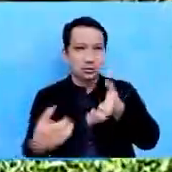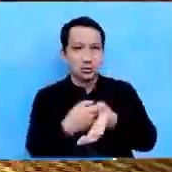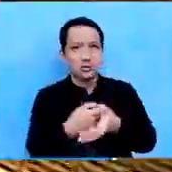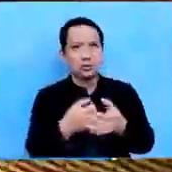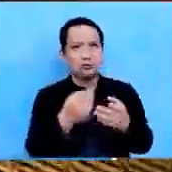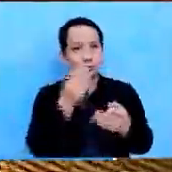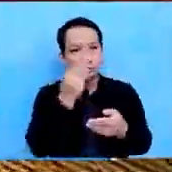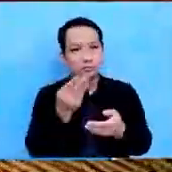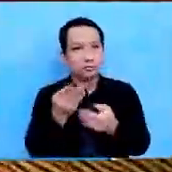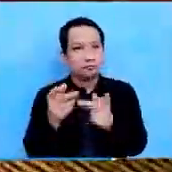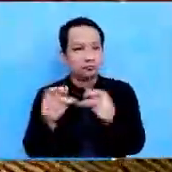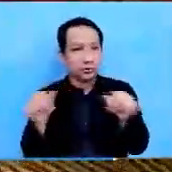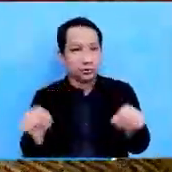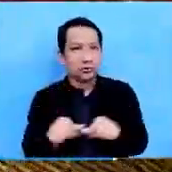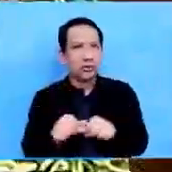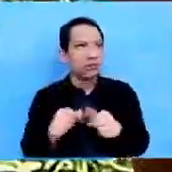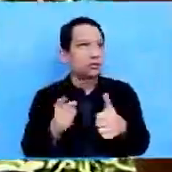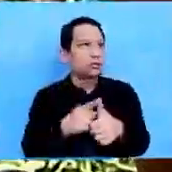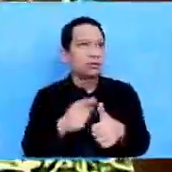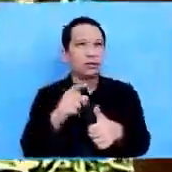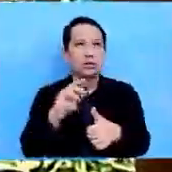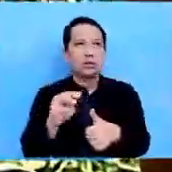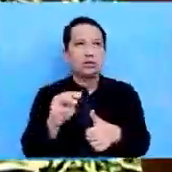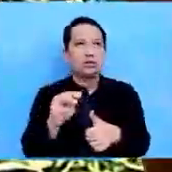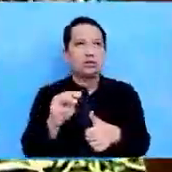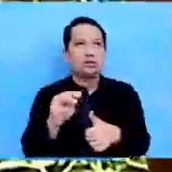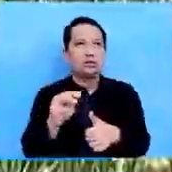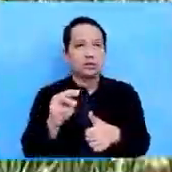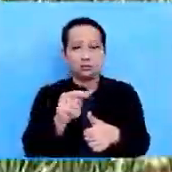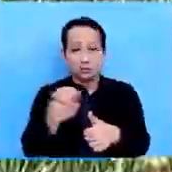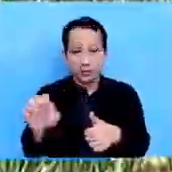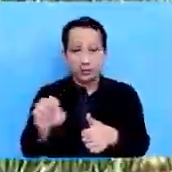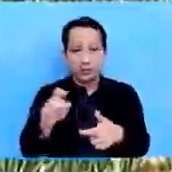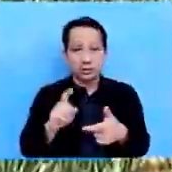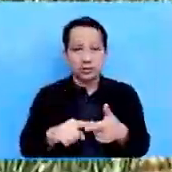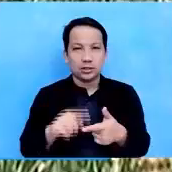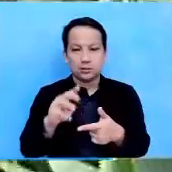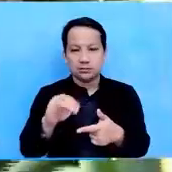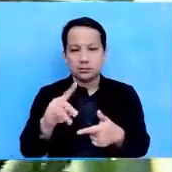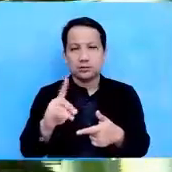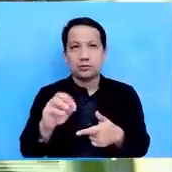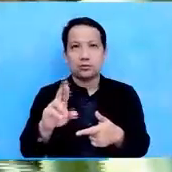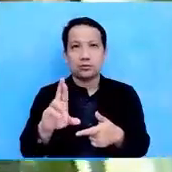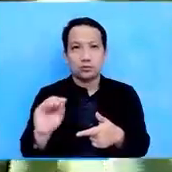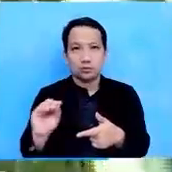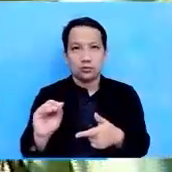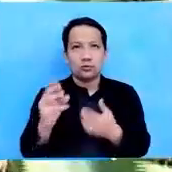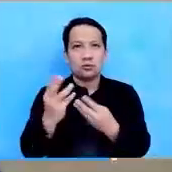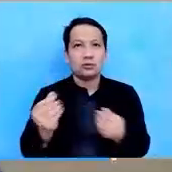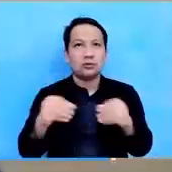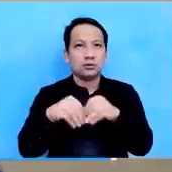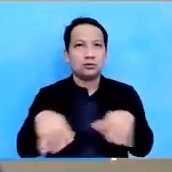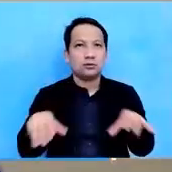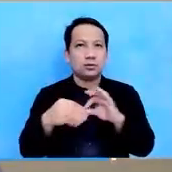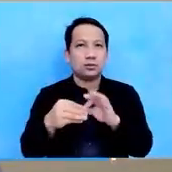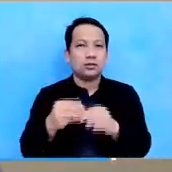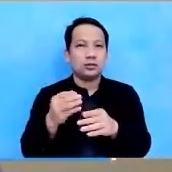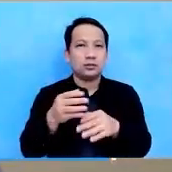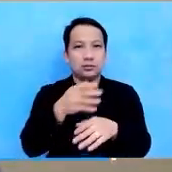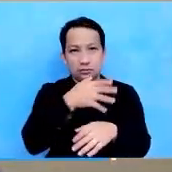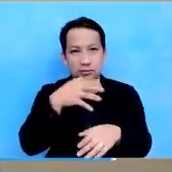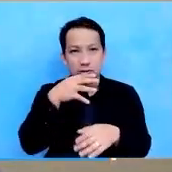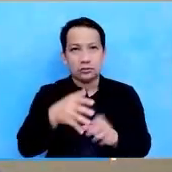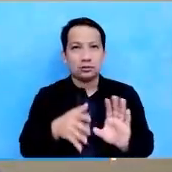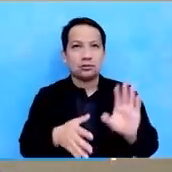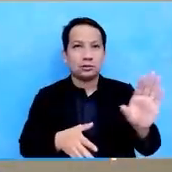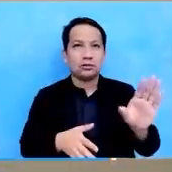sa Mindoro and Nueva Ecija, yung bulto ng local production, wala na sa farmers, nasa kamay na siya ng mga